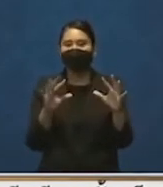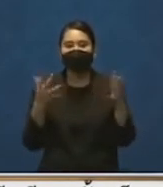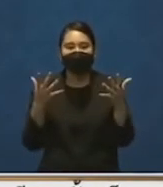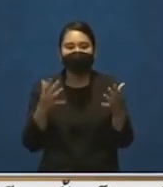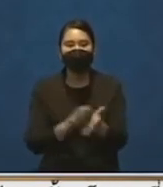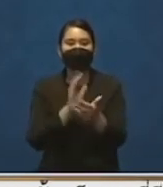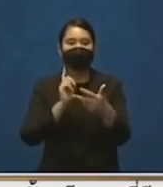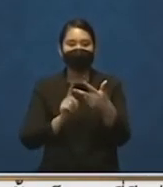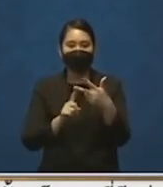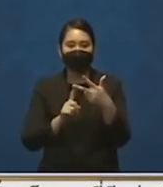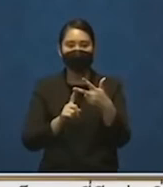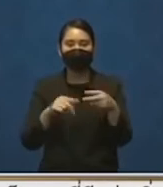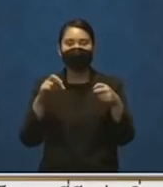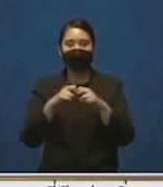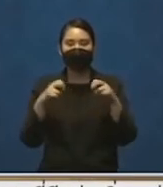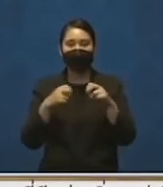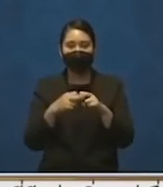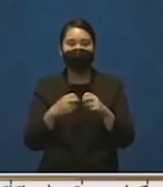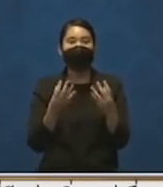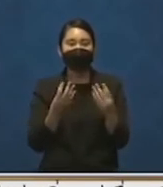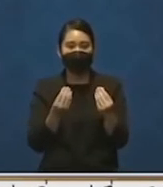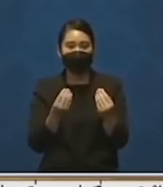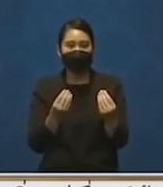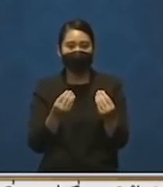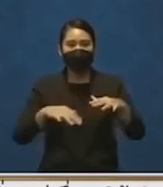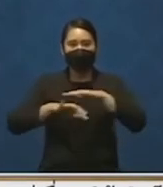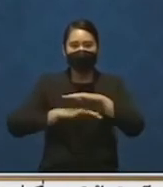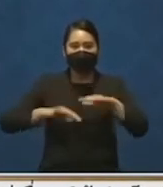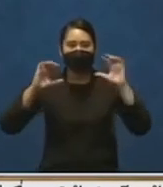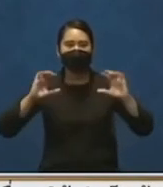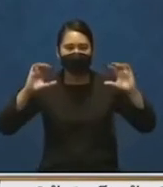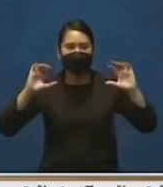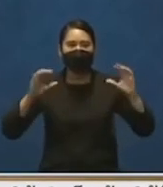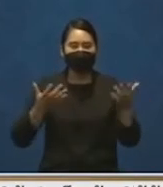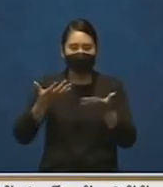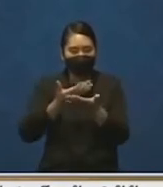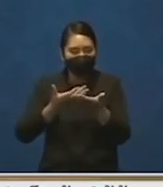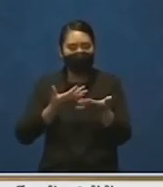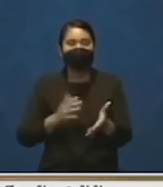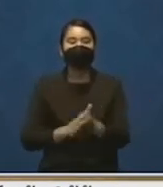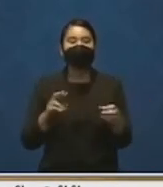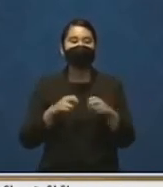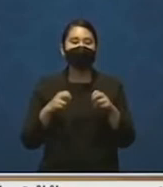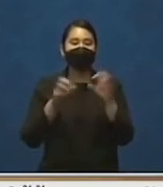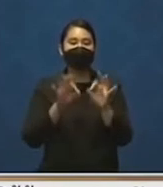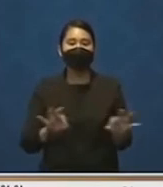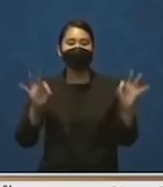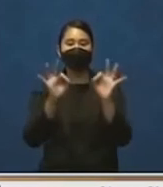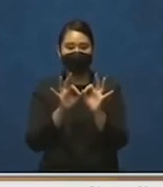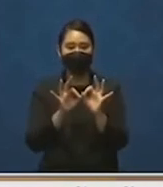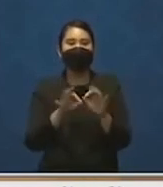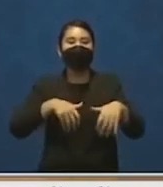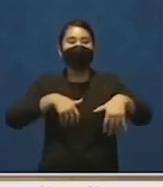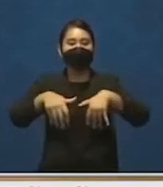3ก็คือปัญหาพื้นที่ทับซ้อนของหน่วยงานของรัฐท่านประธานครับถือว่าเป็นปัญหาใหญ่ของ4อําเภอ